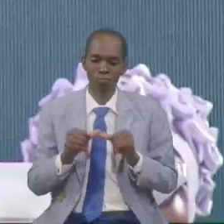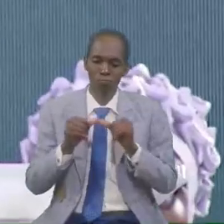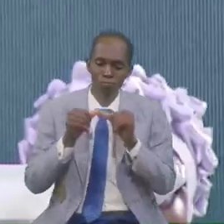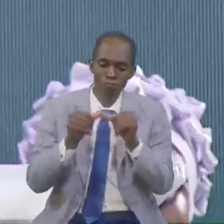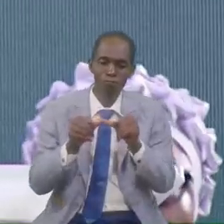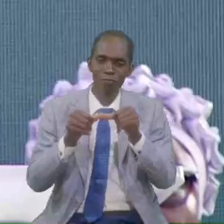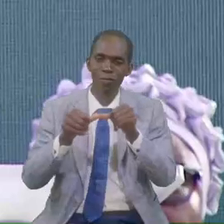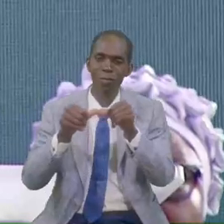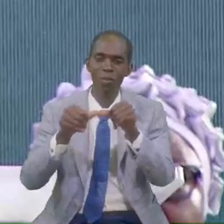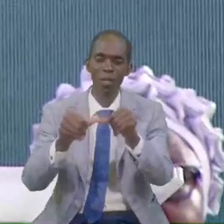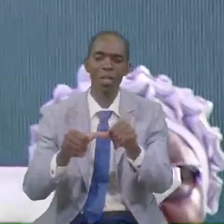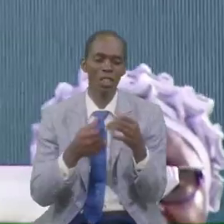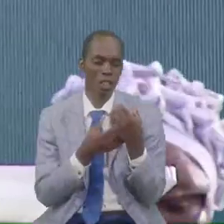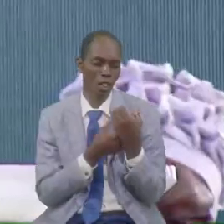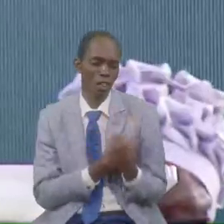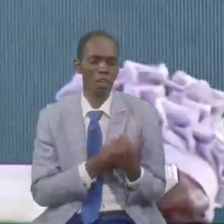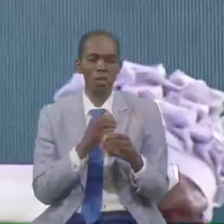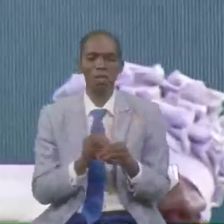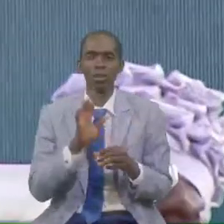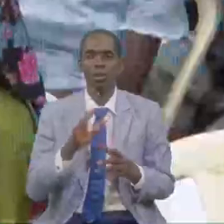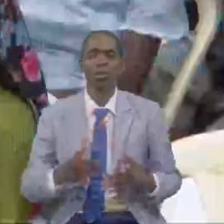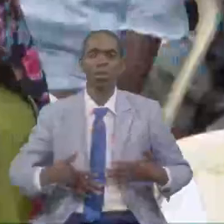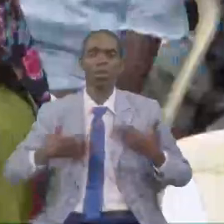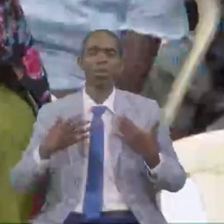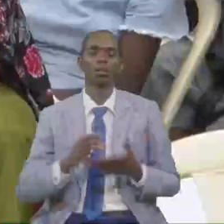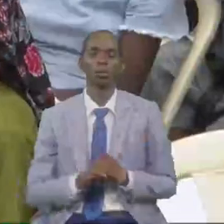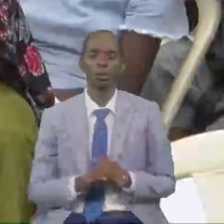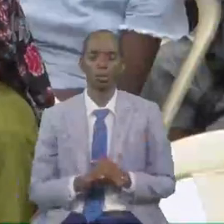courage perpétuel et constant dans ta vie,